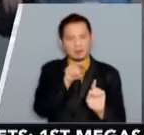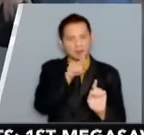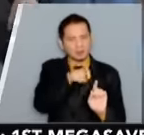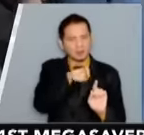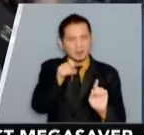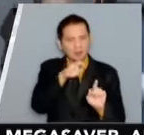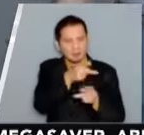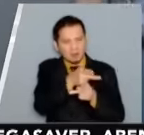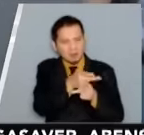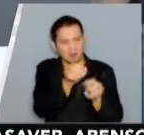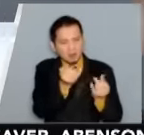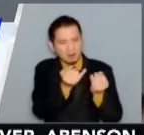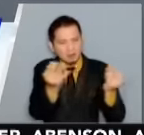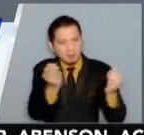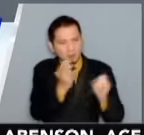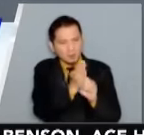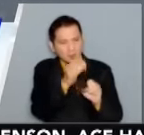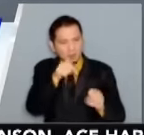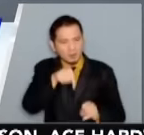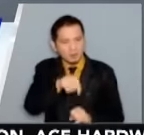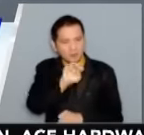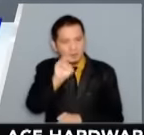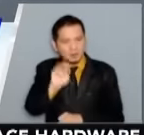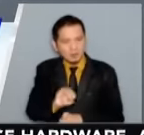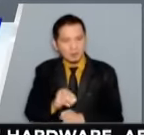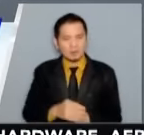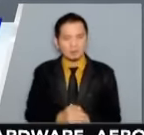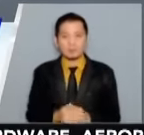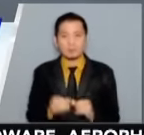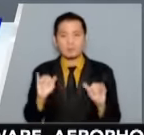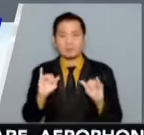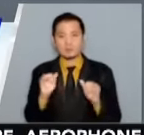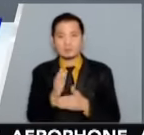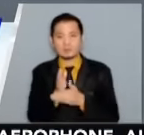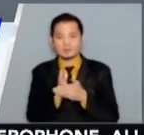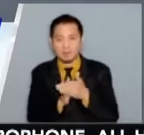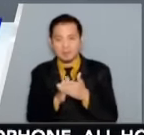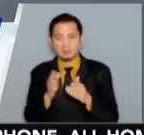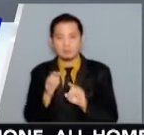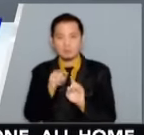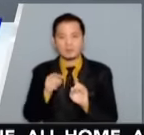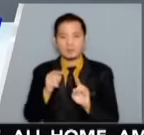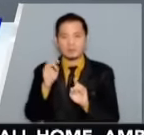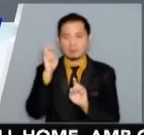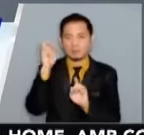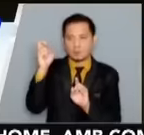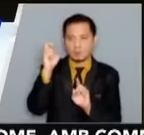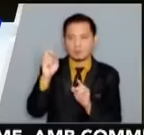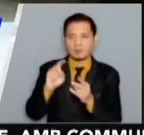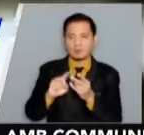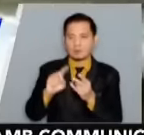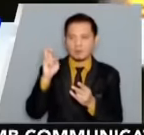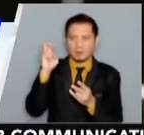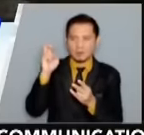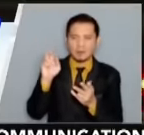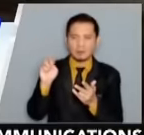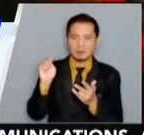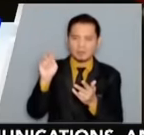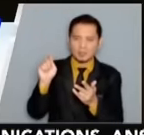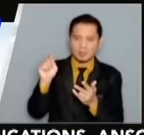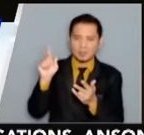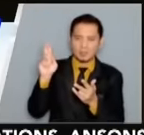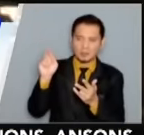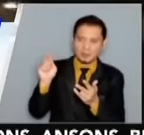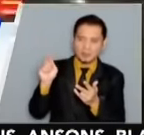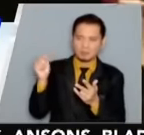lalo't pinaghahandaan din po ang tigil operasyon ng MRT sa March 28 o yung Huwebes Santo hanggang sa araw ng